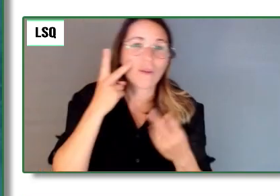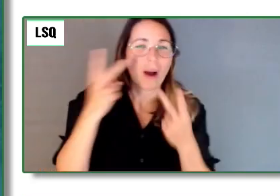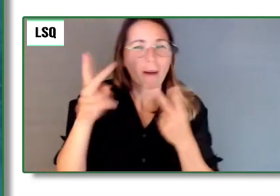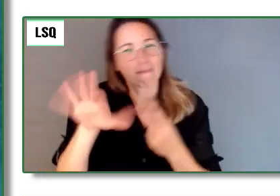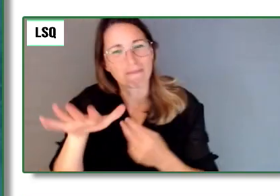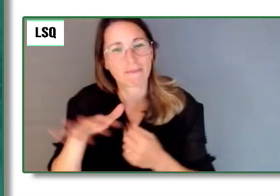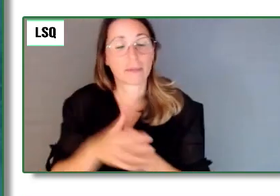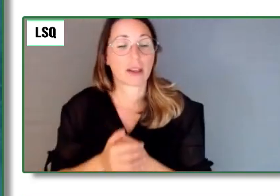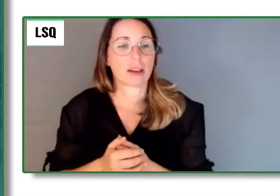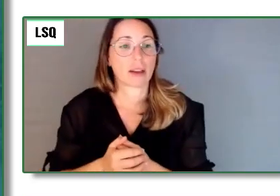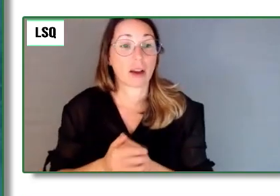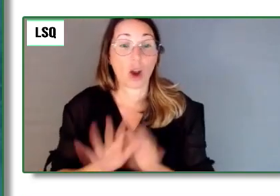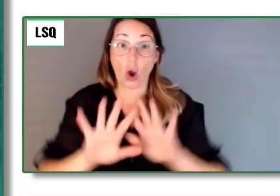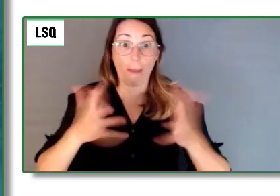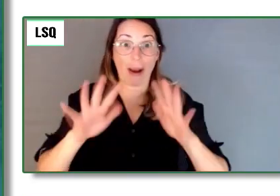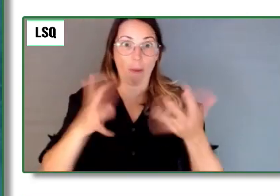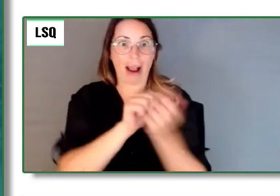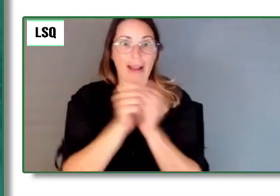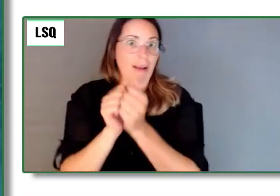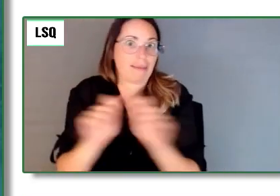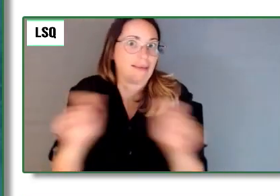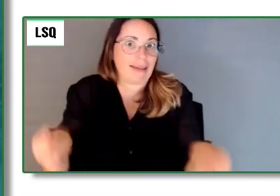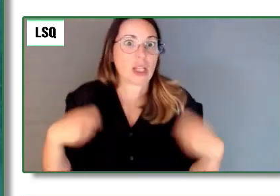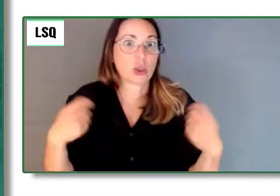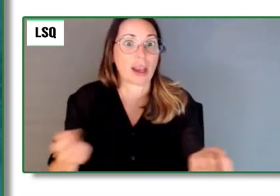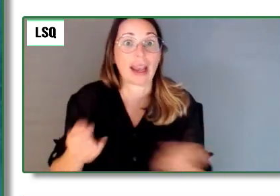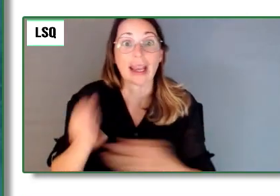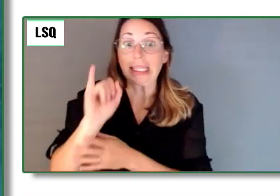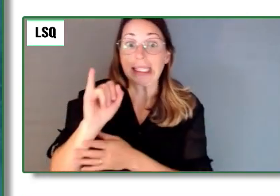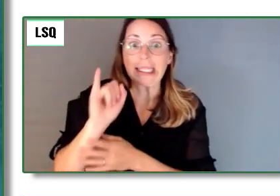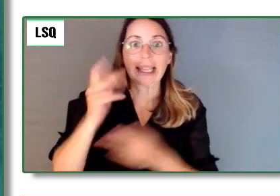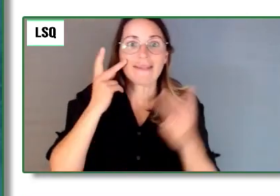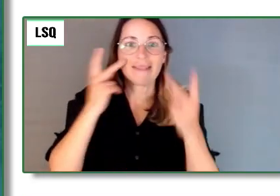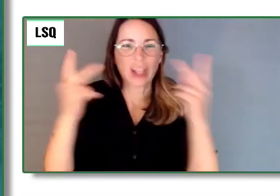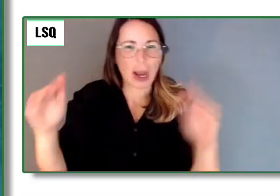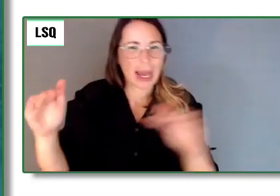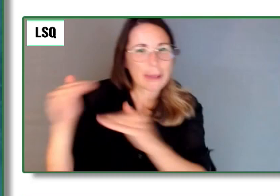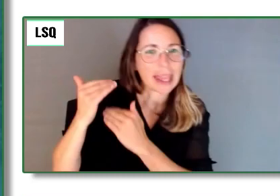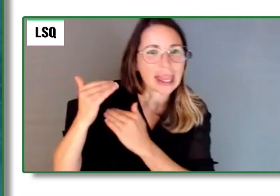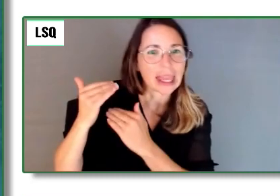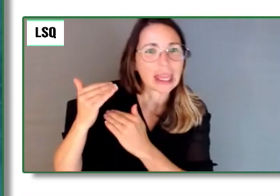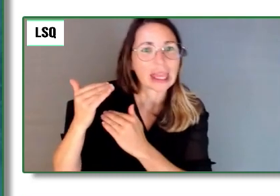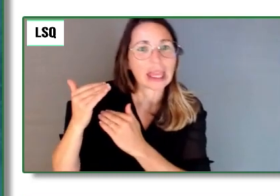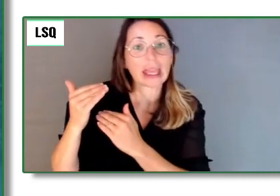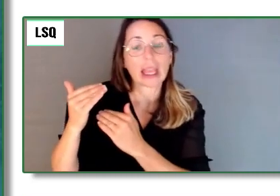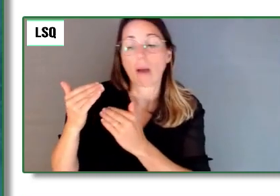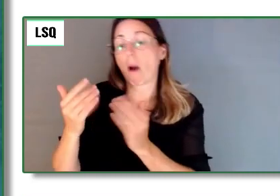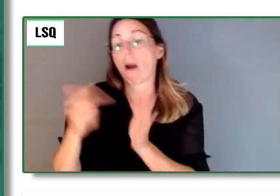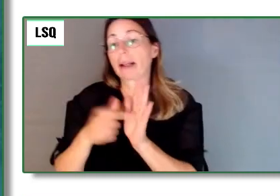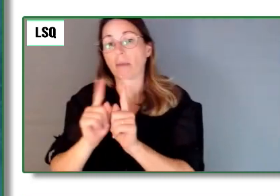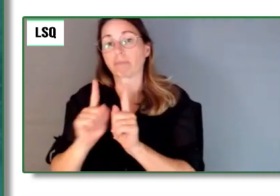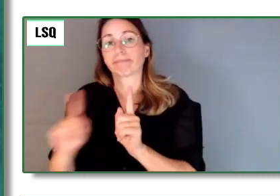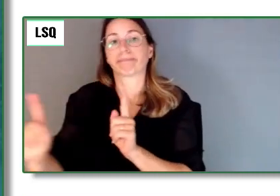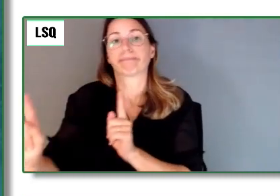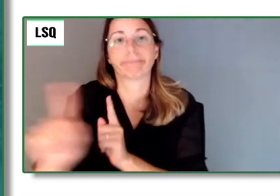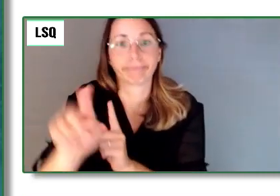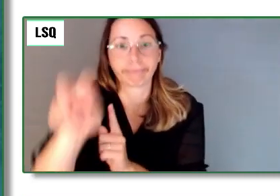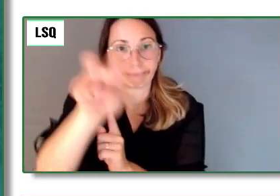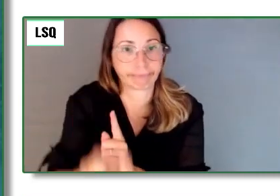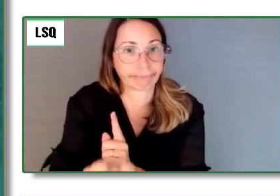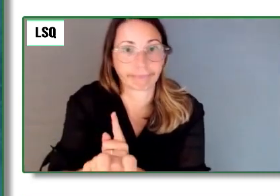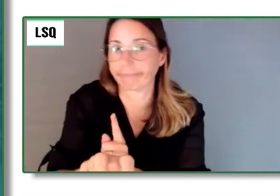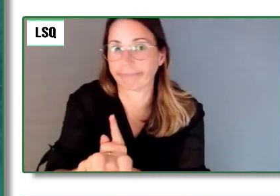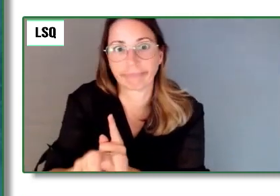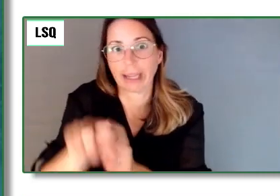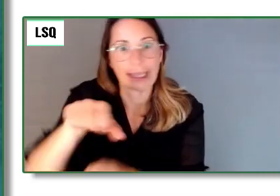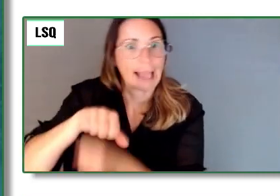du canot. C'est pas vous qui allez voir les roches, mais c'est vous le moteur. Et si vous voyez un petit peu, juste assez pour diriger le bateau